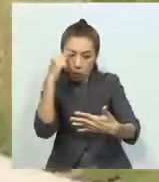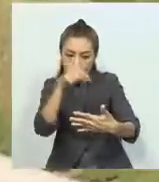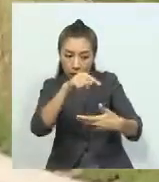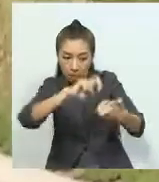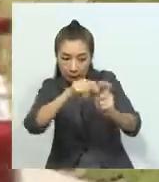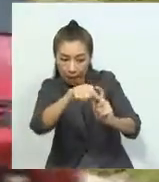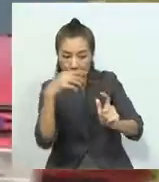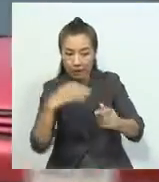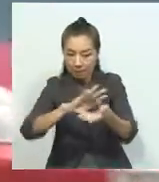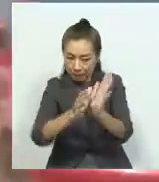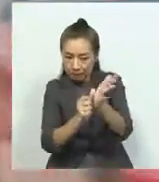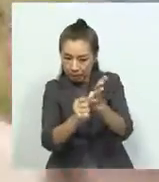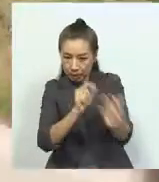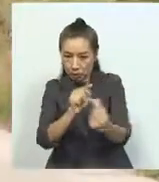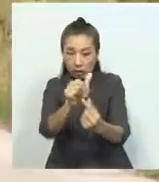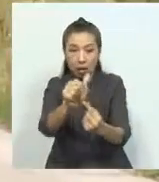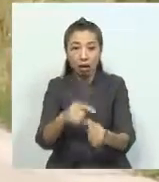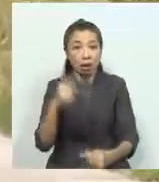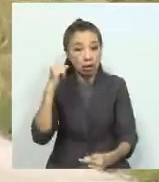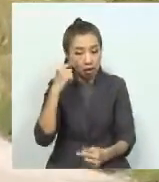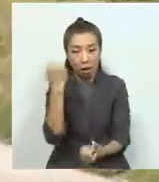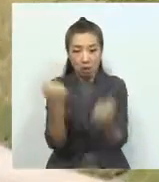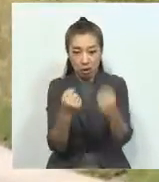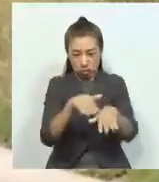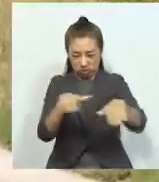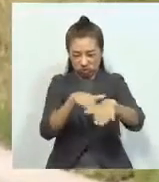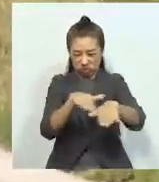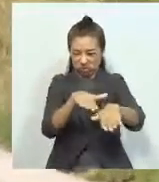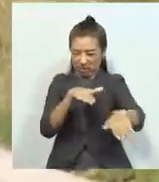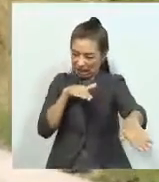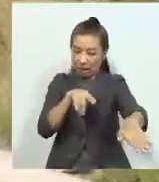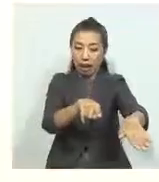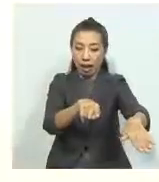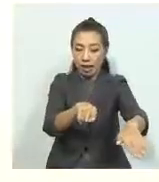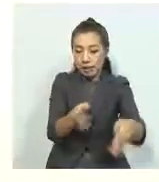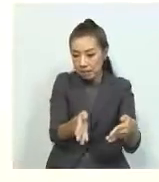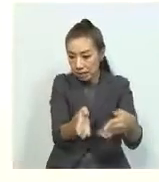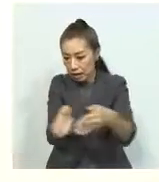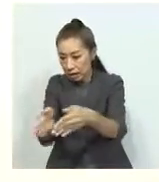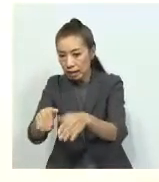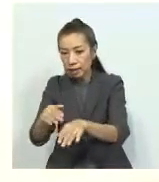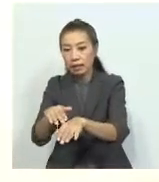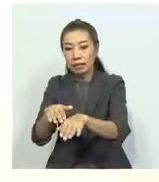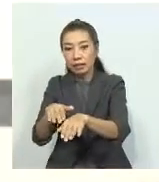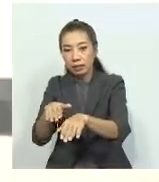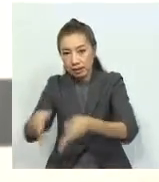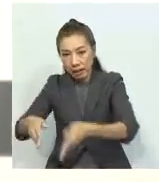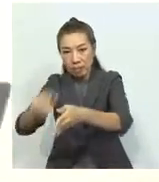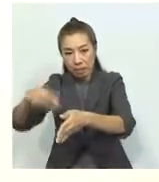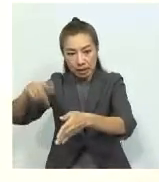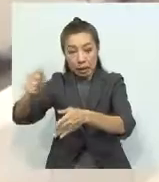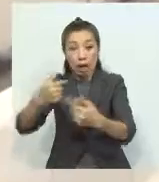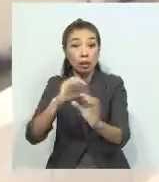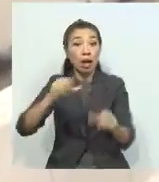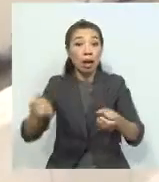ร้อมเปิดช่องทางพิเศษในจุดที่รถติดขัดส่วนรถบรรทุกประกาศแล้วนะคะห้ามสัญจรช่วงวันที่11ถึ